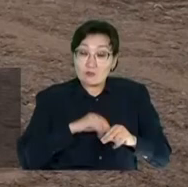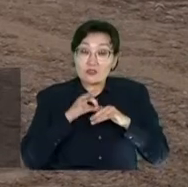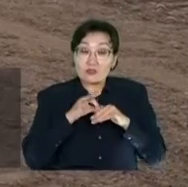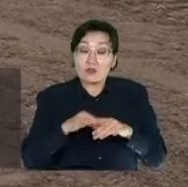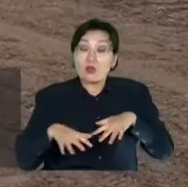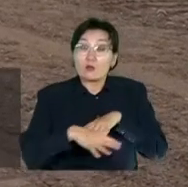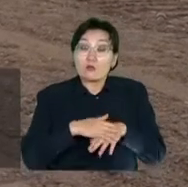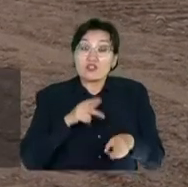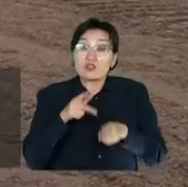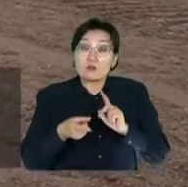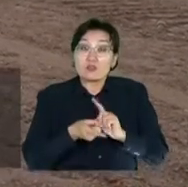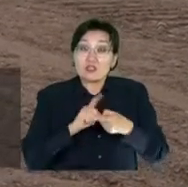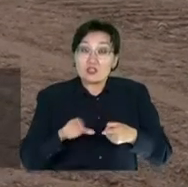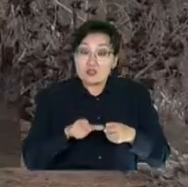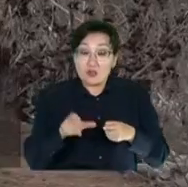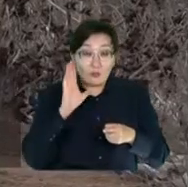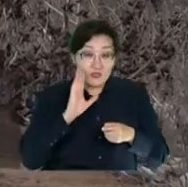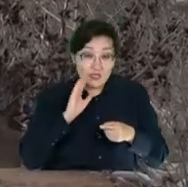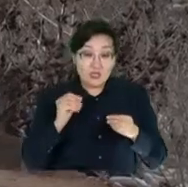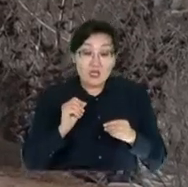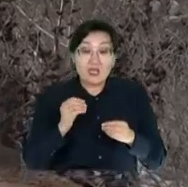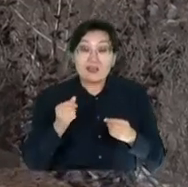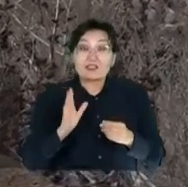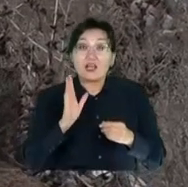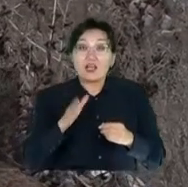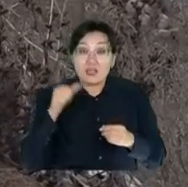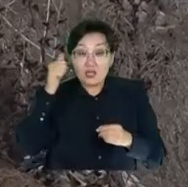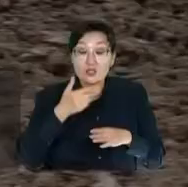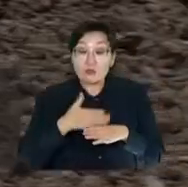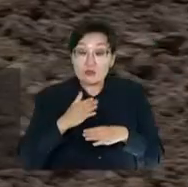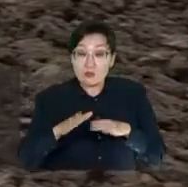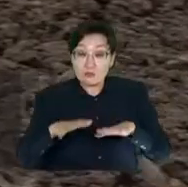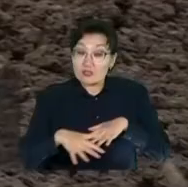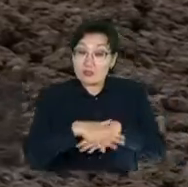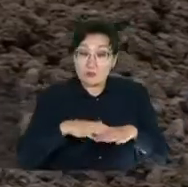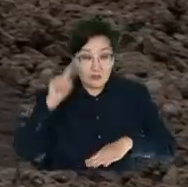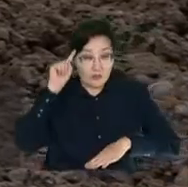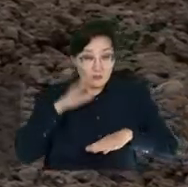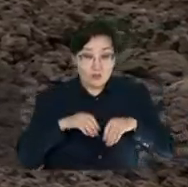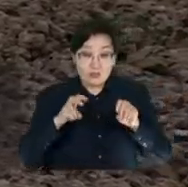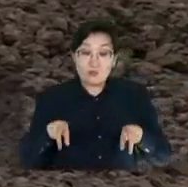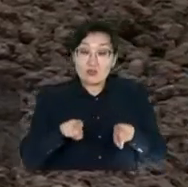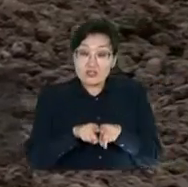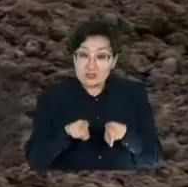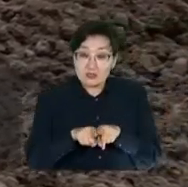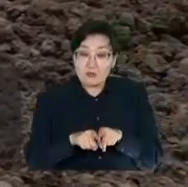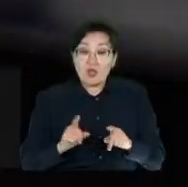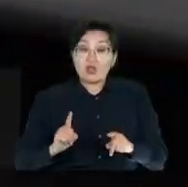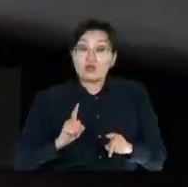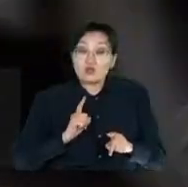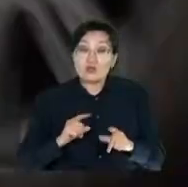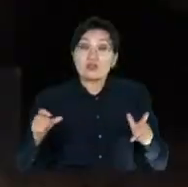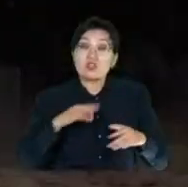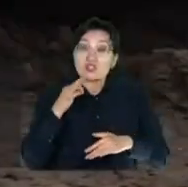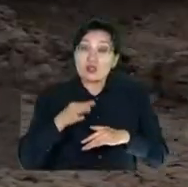Қарашаның базынасына айналған жол мен суға қаражат алдағы жылы ғана қарастырылмақ. Жергілікті тұрғындар әкімдік өкілдерінің бұл жолда күтіңдер деген